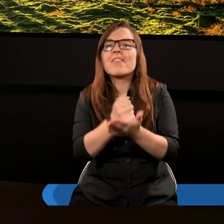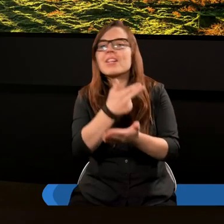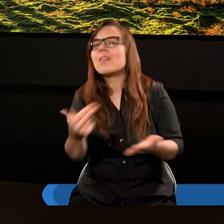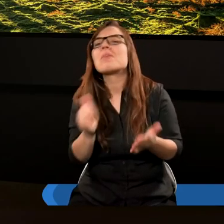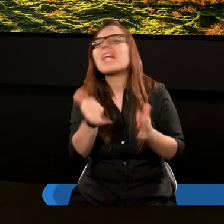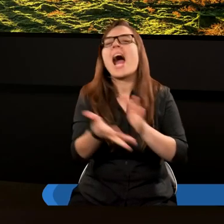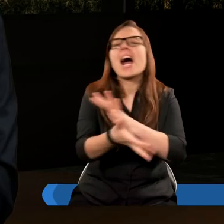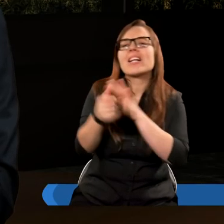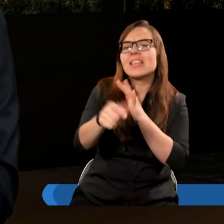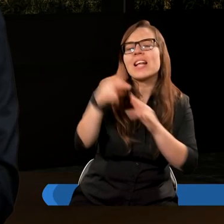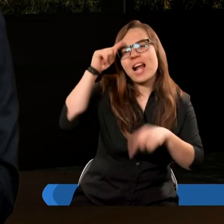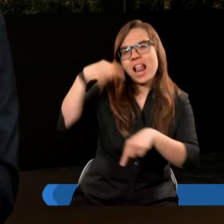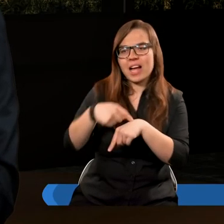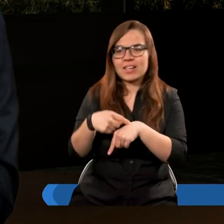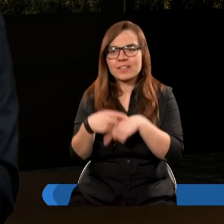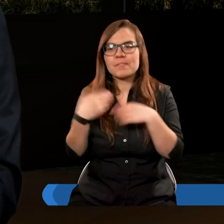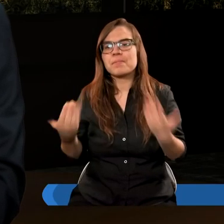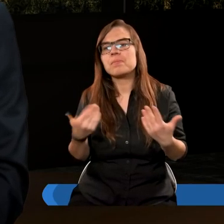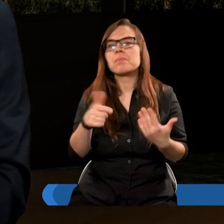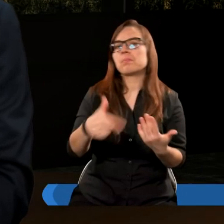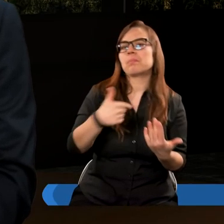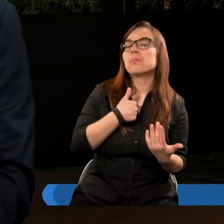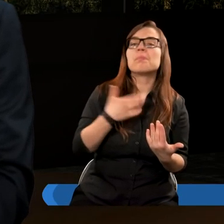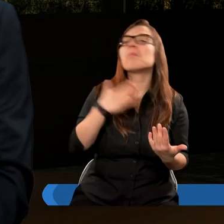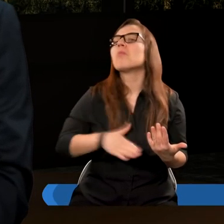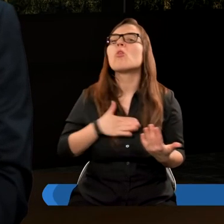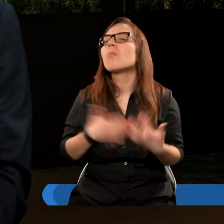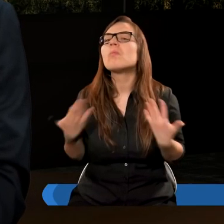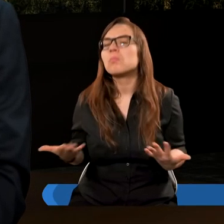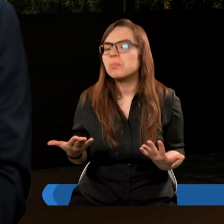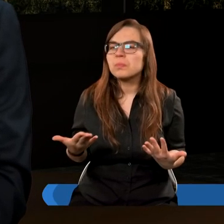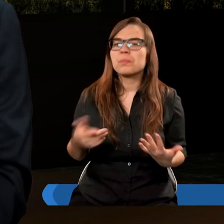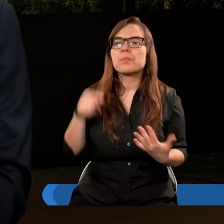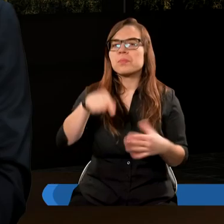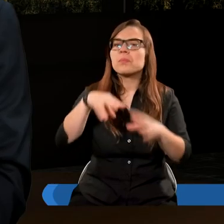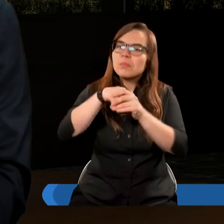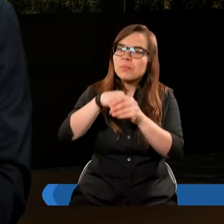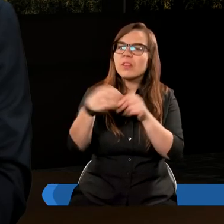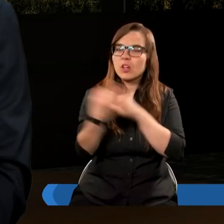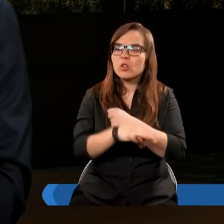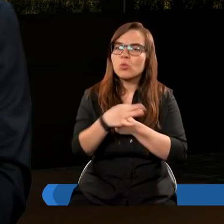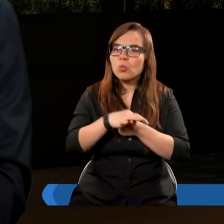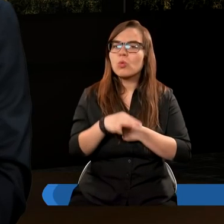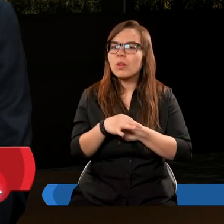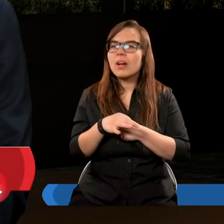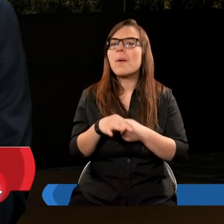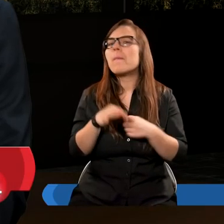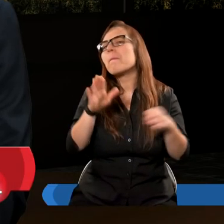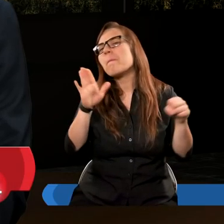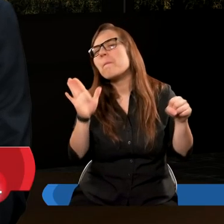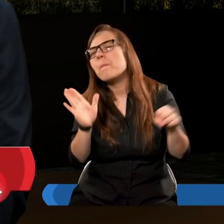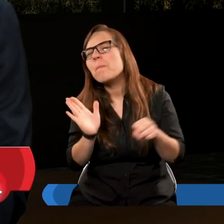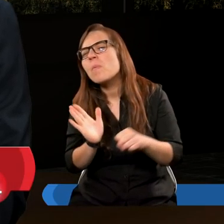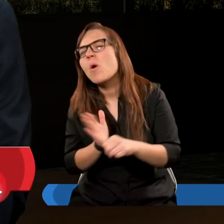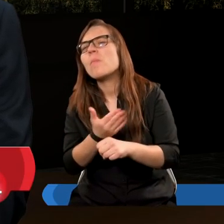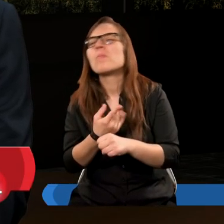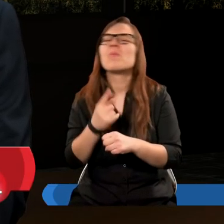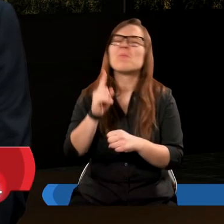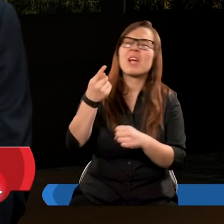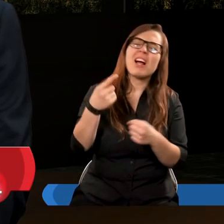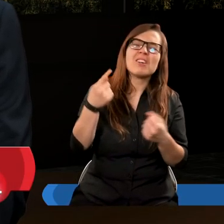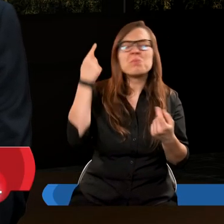odebraliście? To, co mi się bardzo podobało w tym studium, pomimo, że na pierwszy rzut